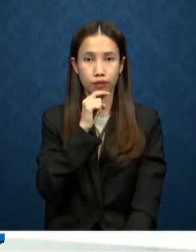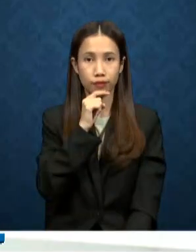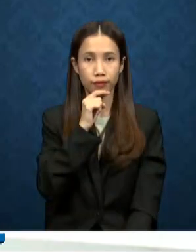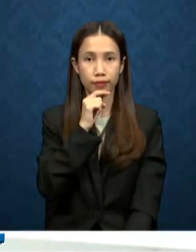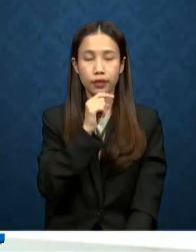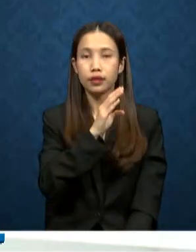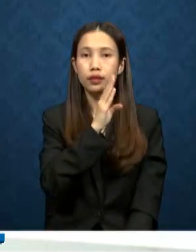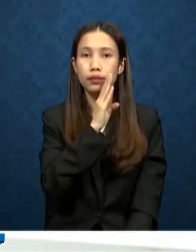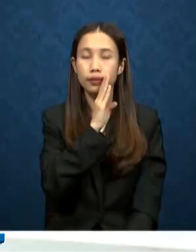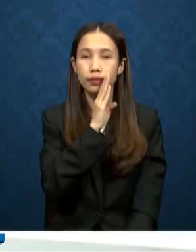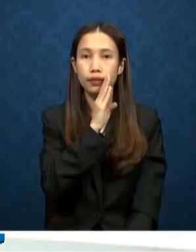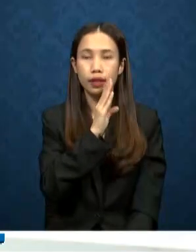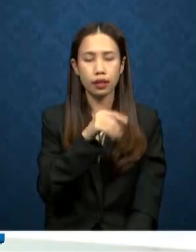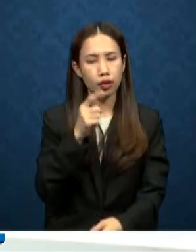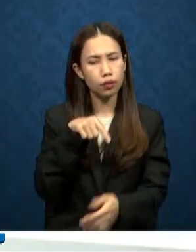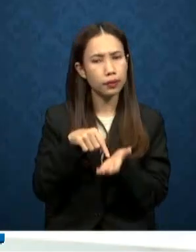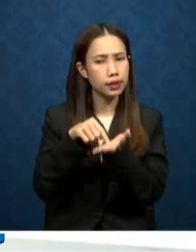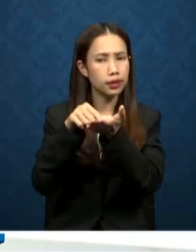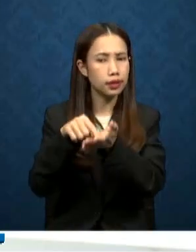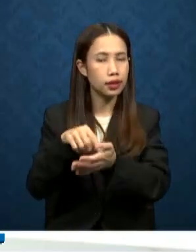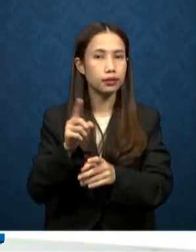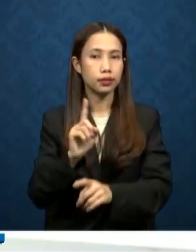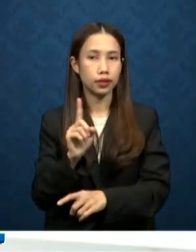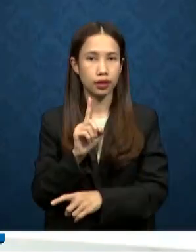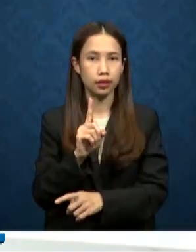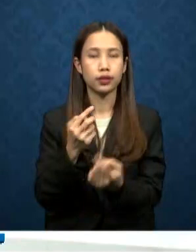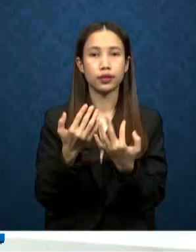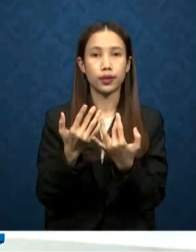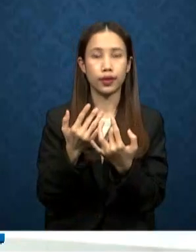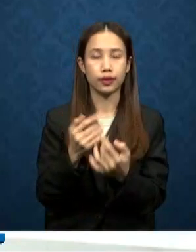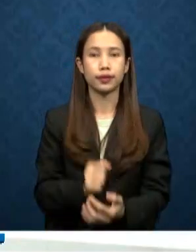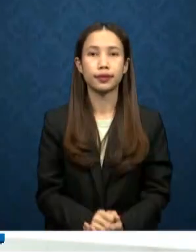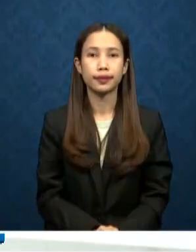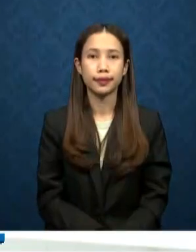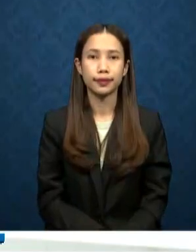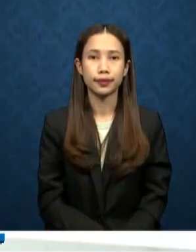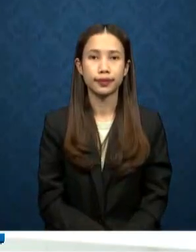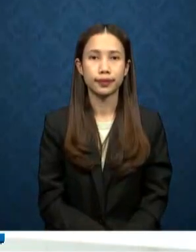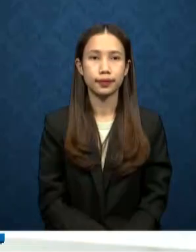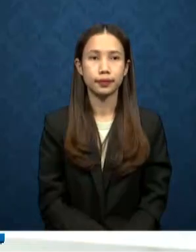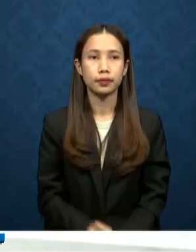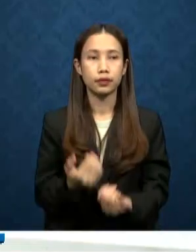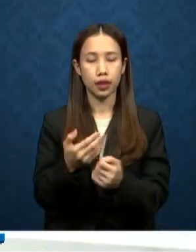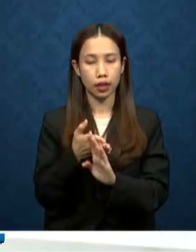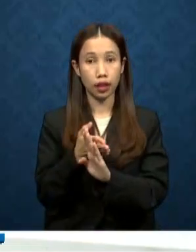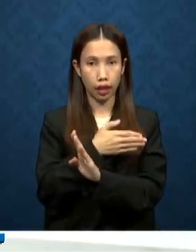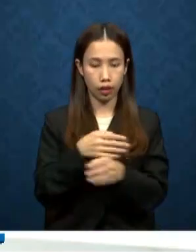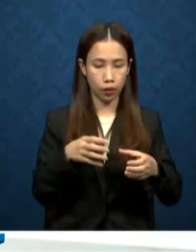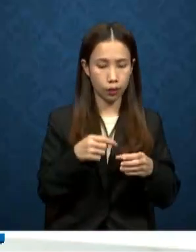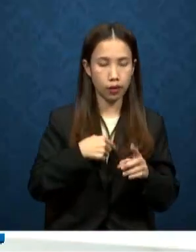จะเข้าในช่วงเวลาใดนะครับเพราะว่าในเราคุยกันเองว่าตอ